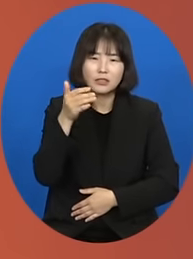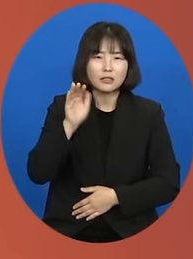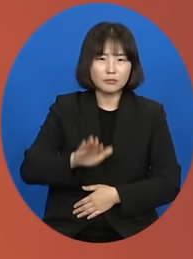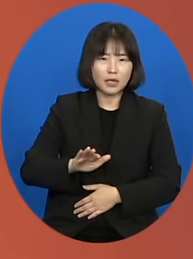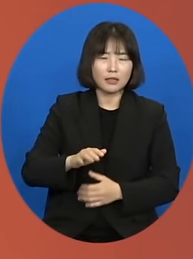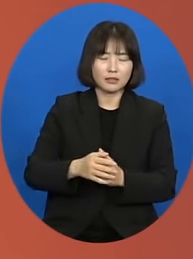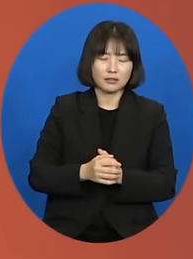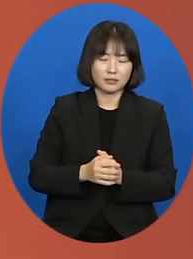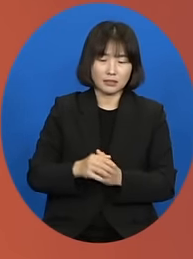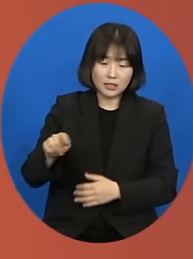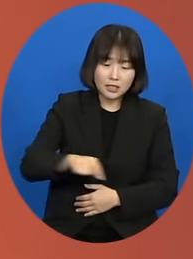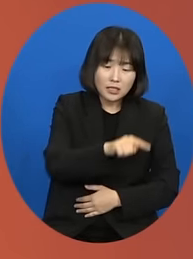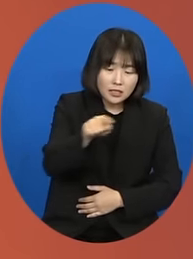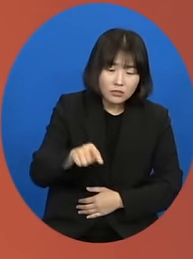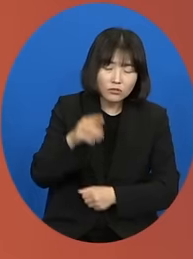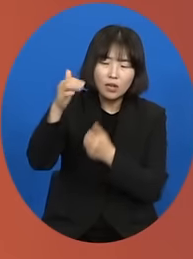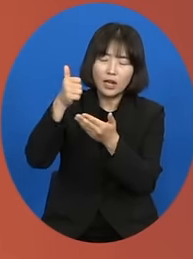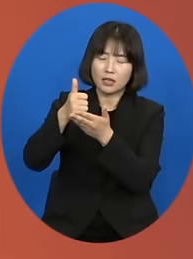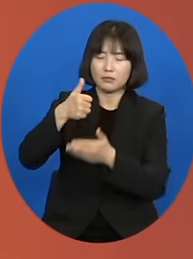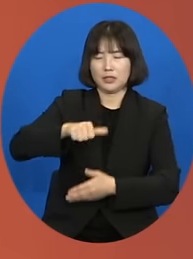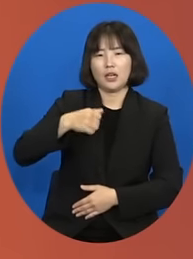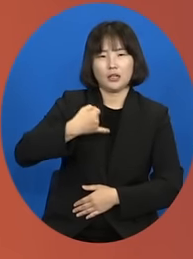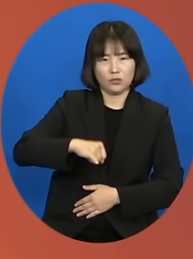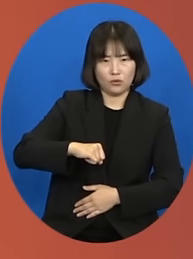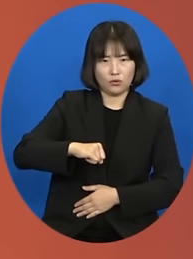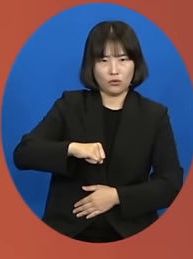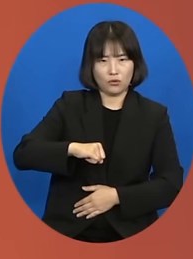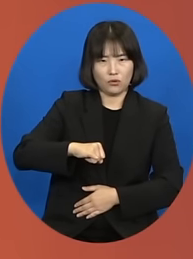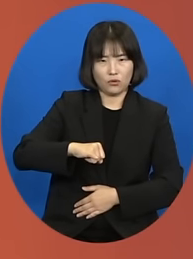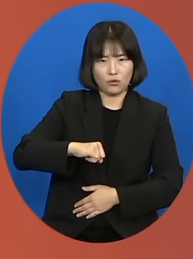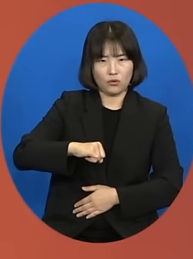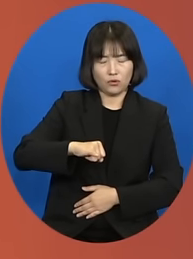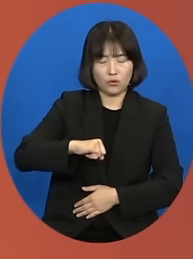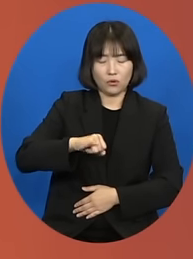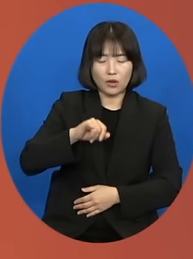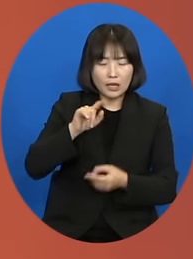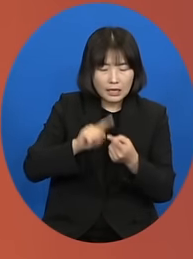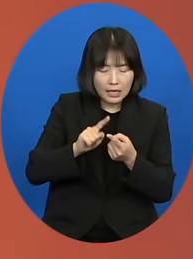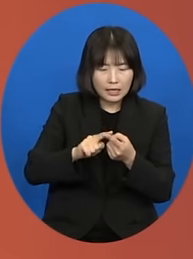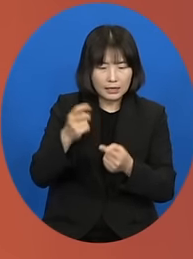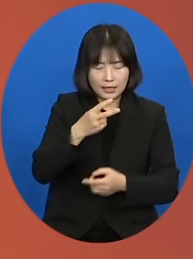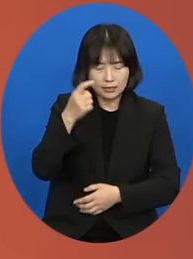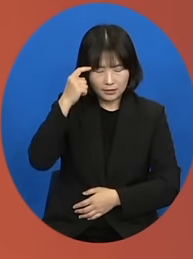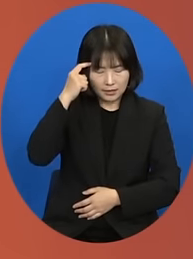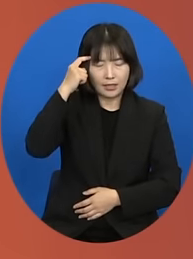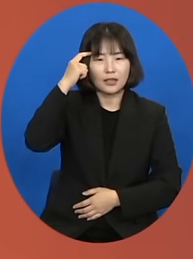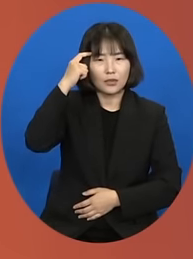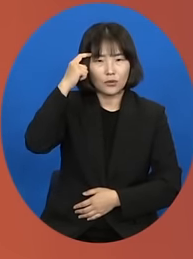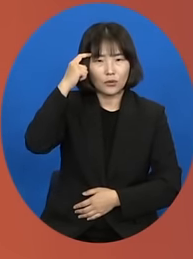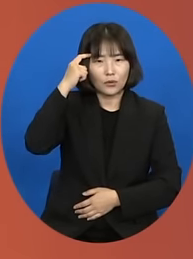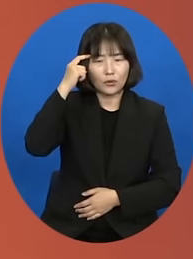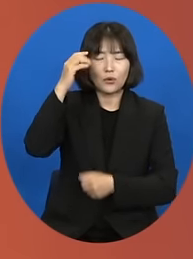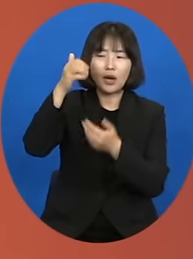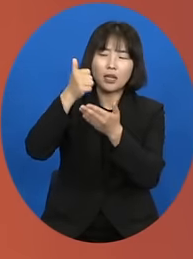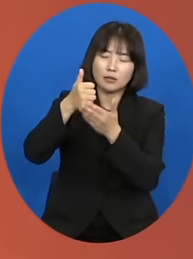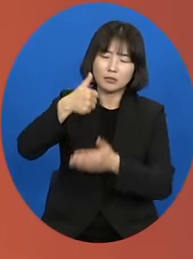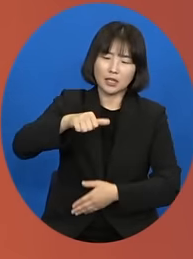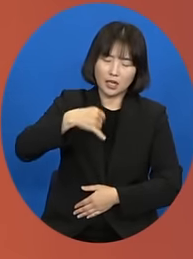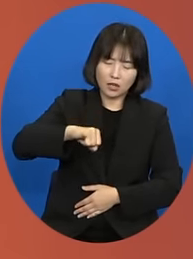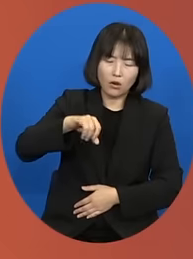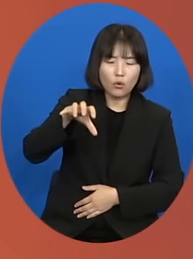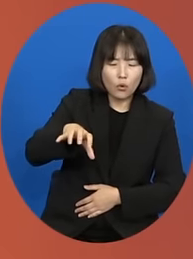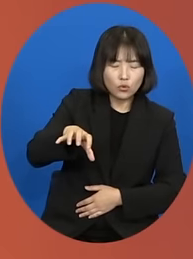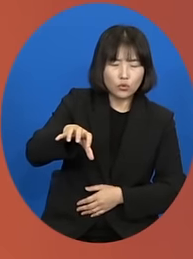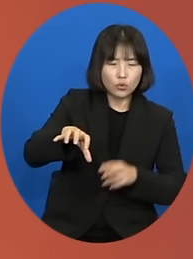그들도 하나님의 자녀였고 그들도 하나님의 자녀인데 그것을 다시 한번 깨닫고 하나님의 자녀의 자리로 돌아오게